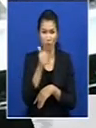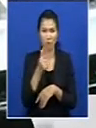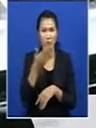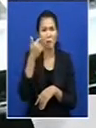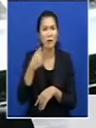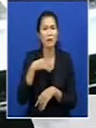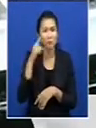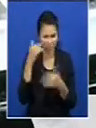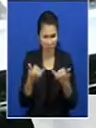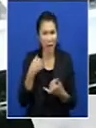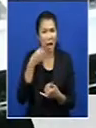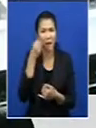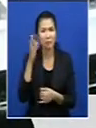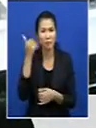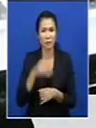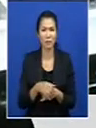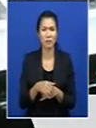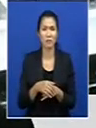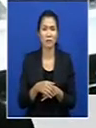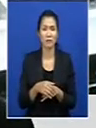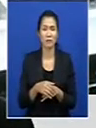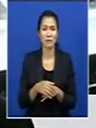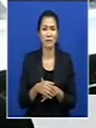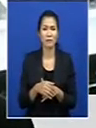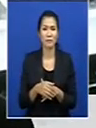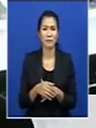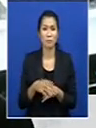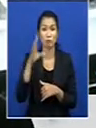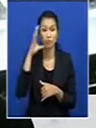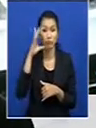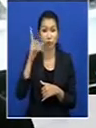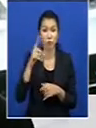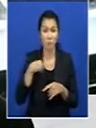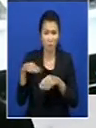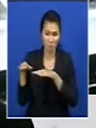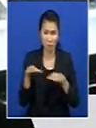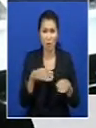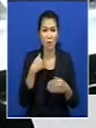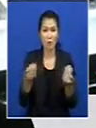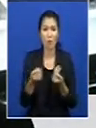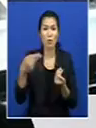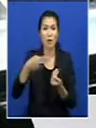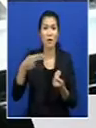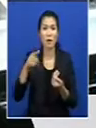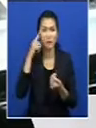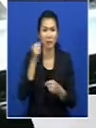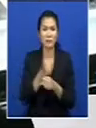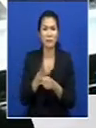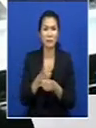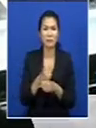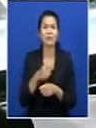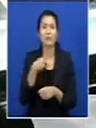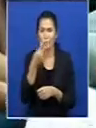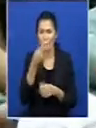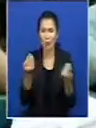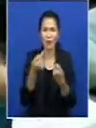ำไมเลือกเดินทางกับวันนี้อะคะวันนี ้อ๋อก็คือพรุ่งนี้ต้องเตรียมตัวให้ลูกให้หลานไปทำงานกันดูลูกดูหล